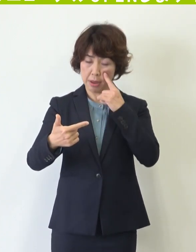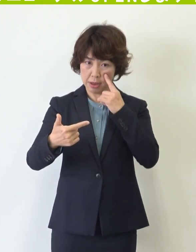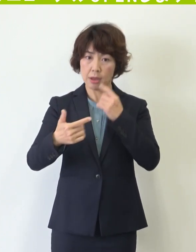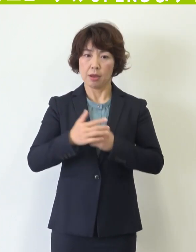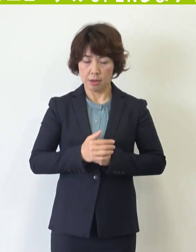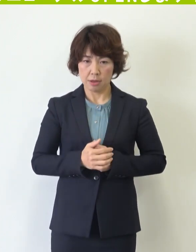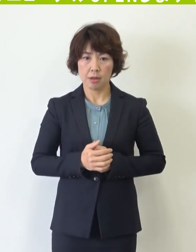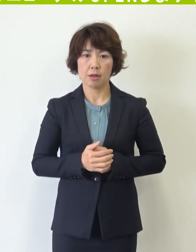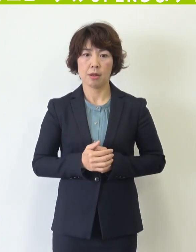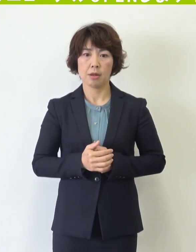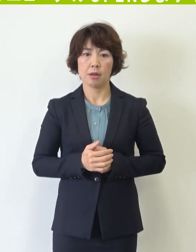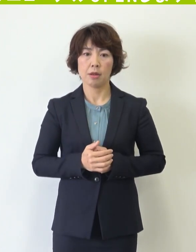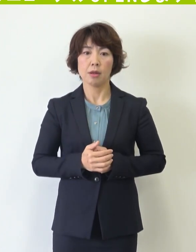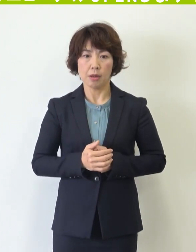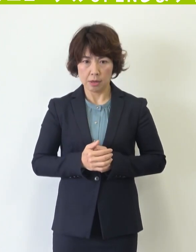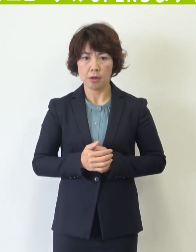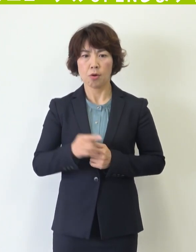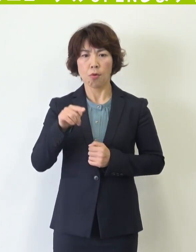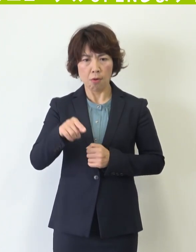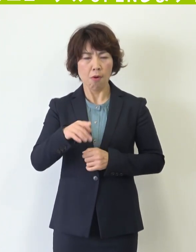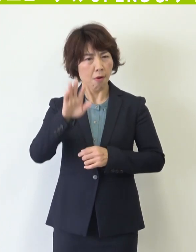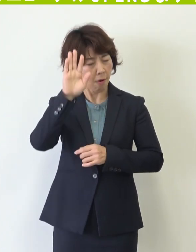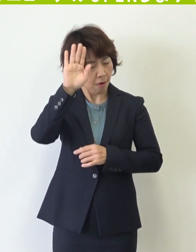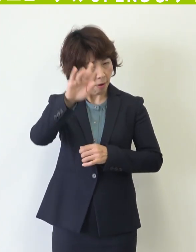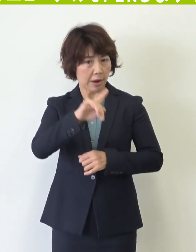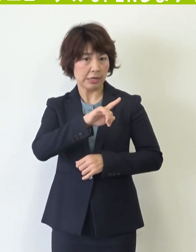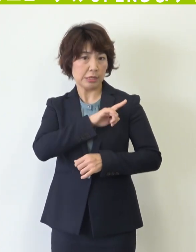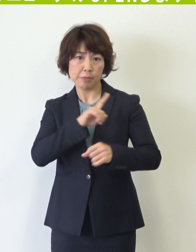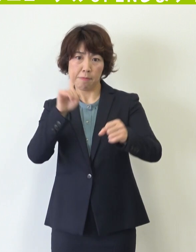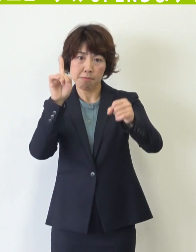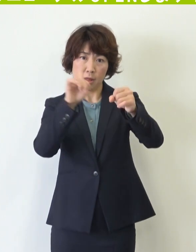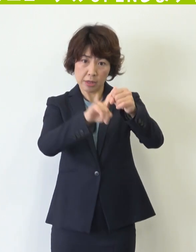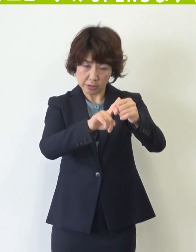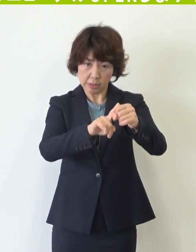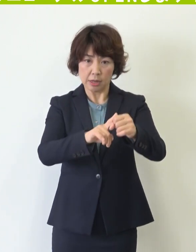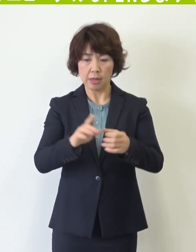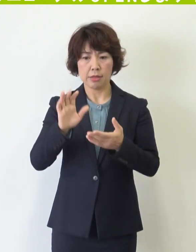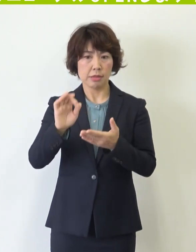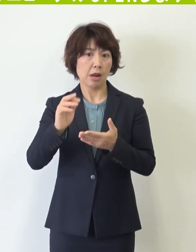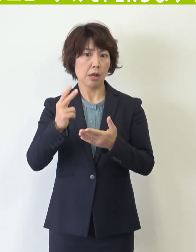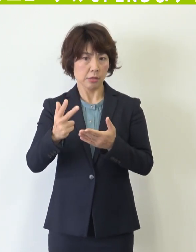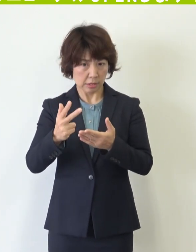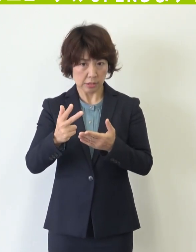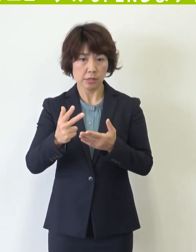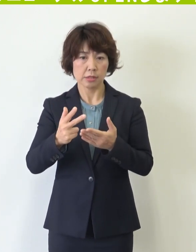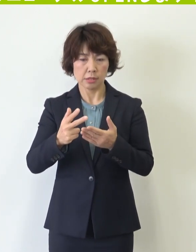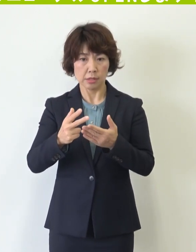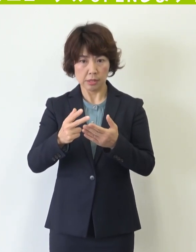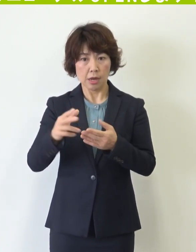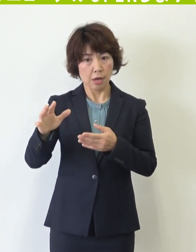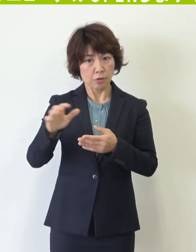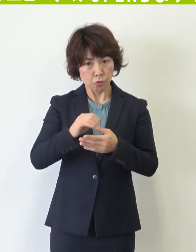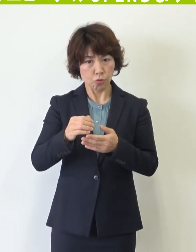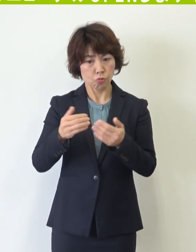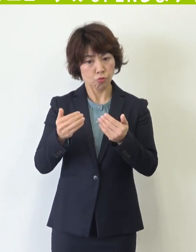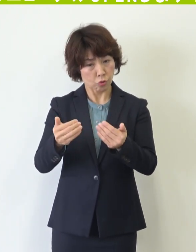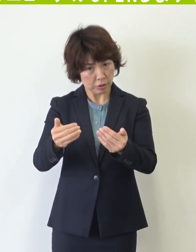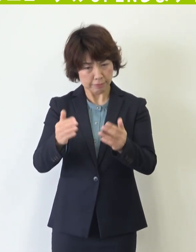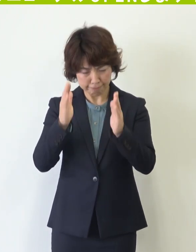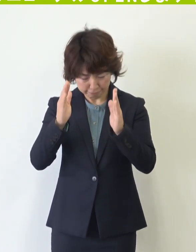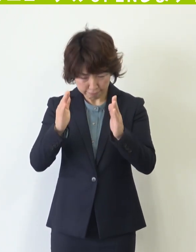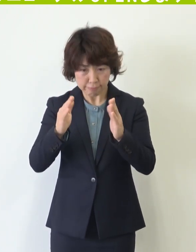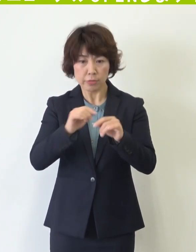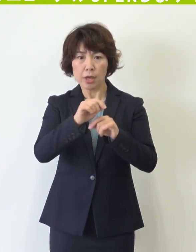ことでありますのでなんとかですねあの上を目指してa 奈良市が取得を推進することによって皆さん方